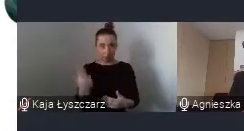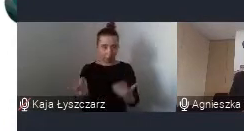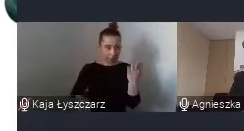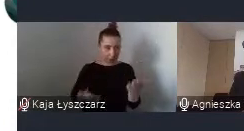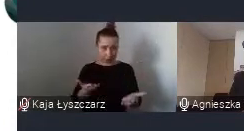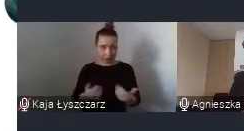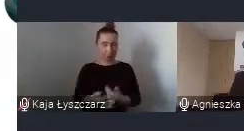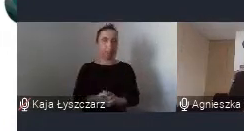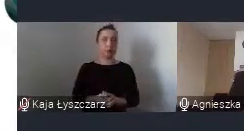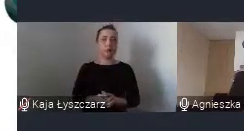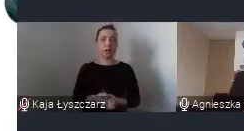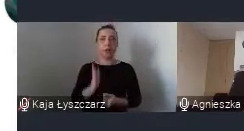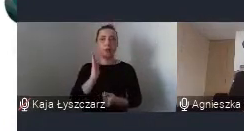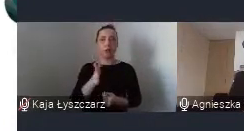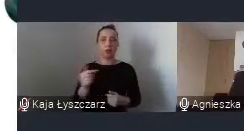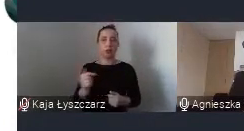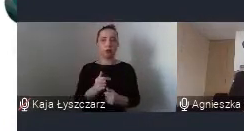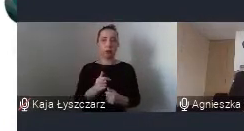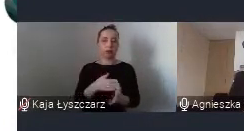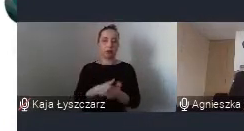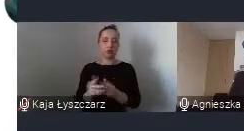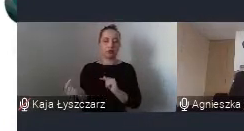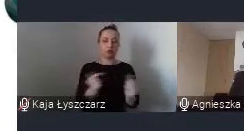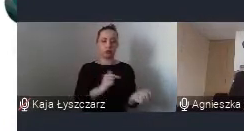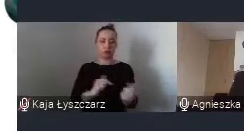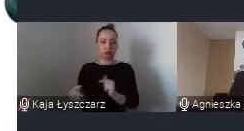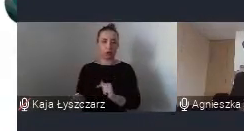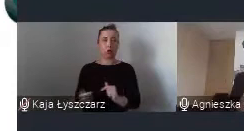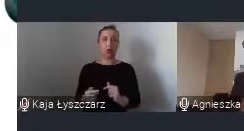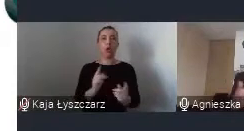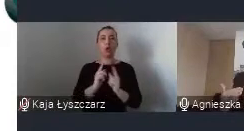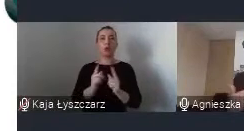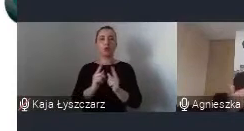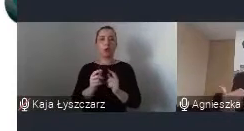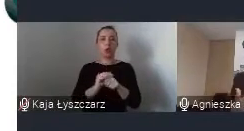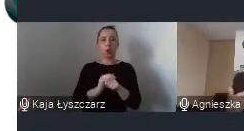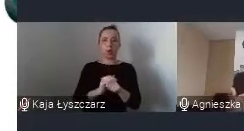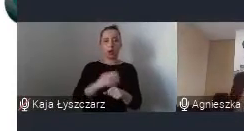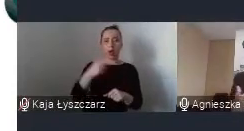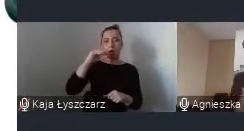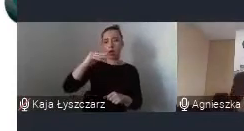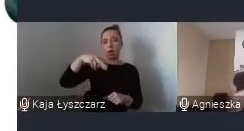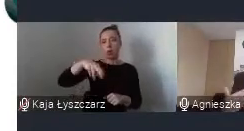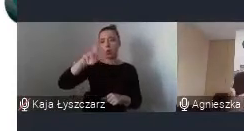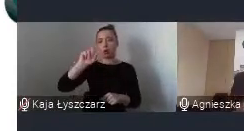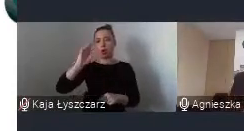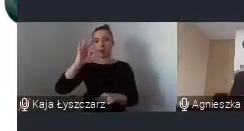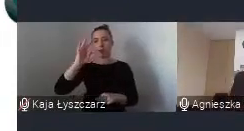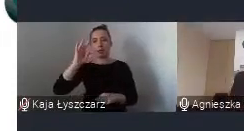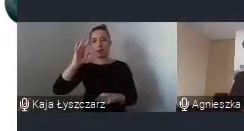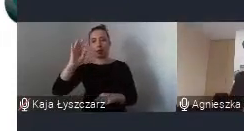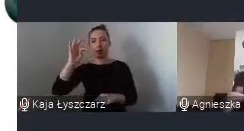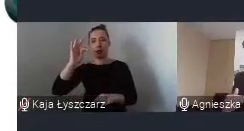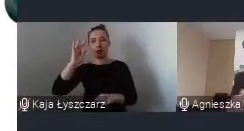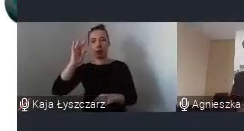musieli do tych kolejnych naborów wejść w dialog z kolegami z Eurostatu, żeby zobaczyć, które z tabel jakby najlepiej